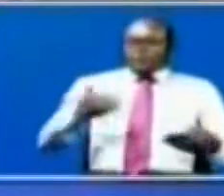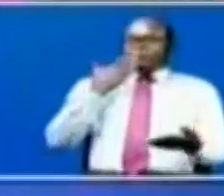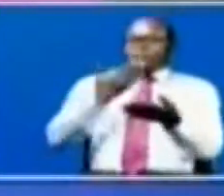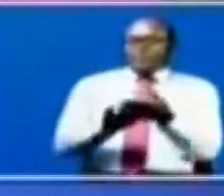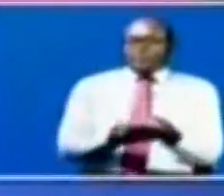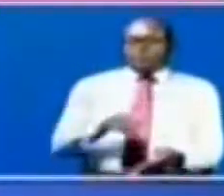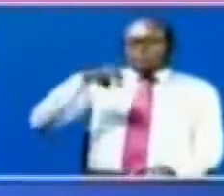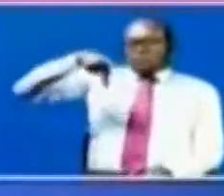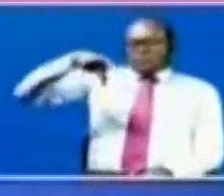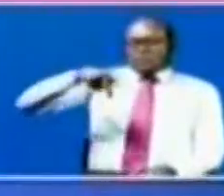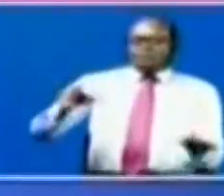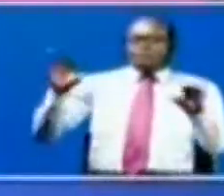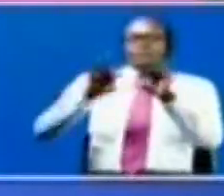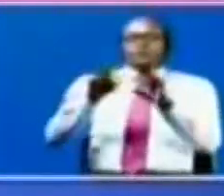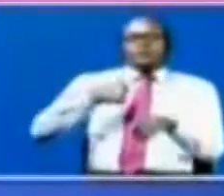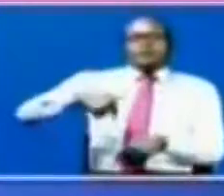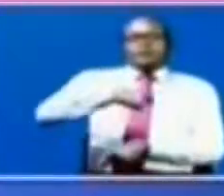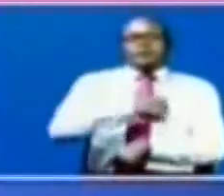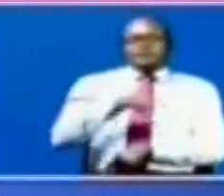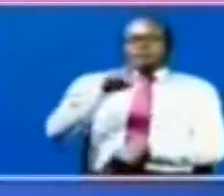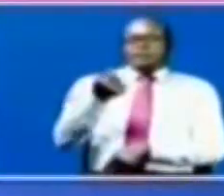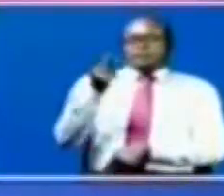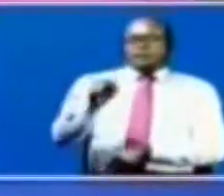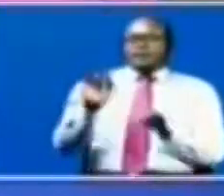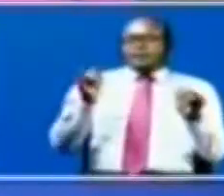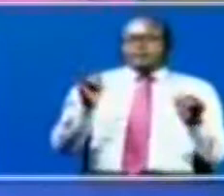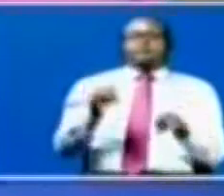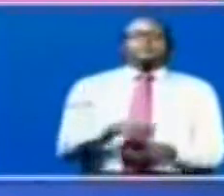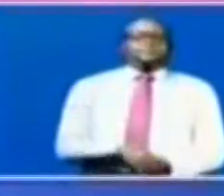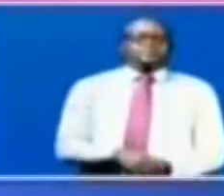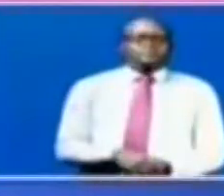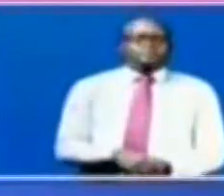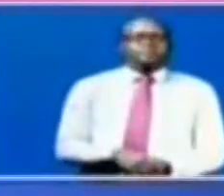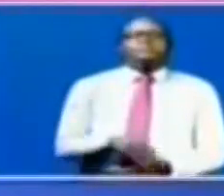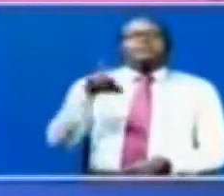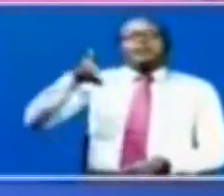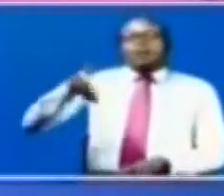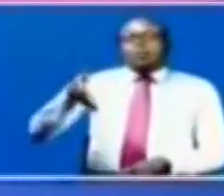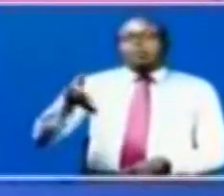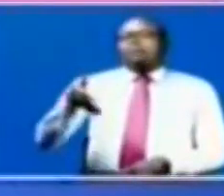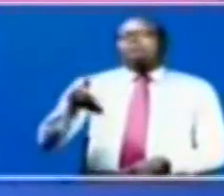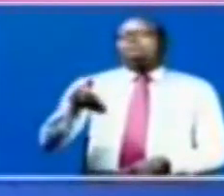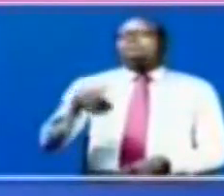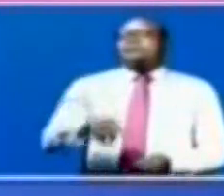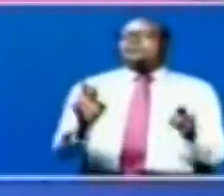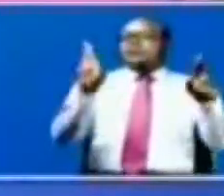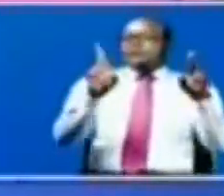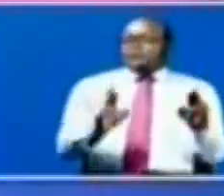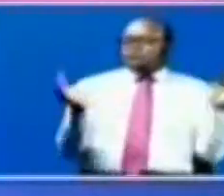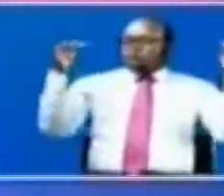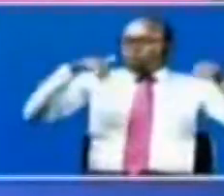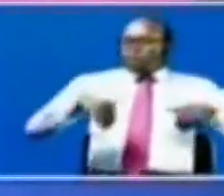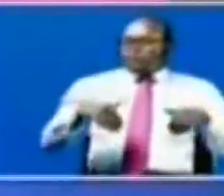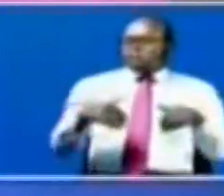Biwott kwa kujiunga nasi hapa KTN News. Hafla hii imejumuisha watu wengi